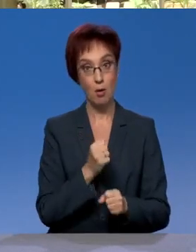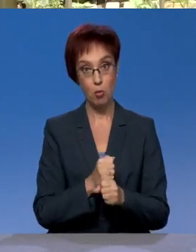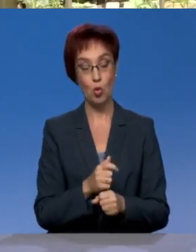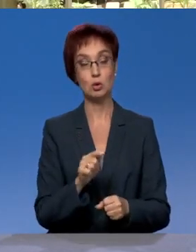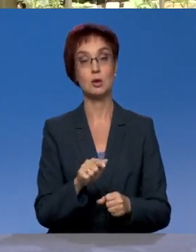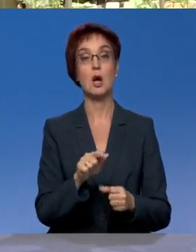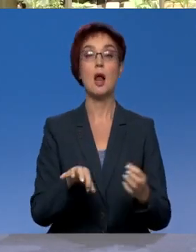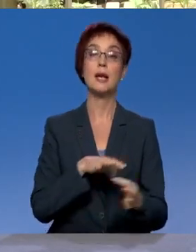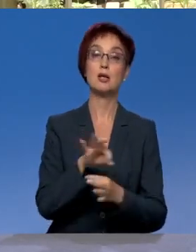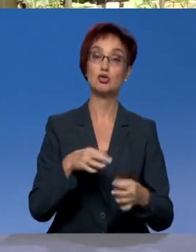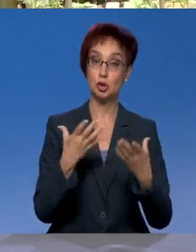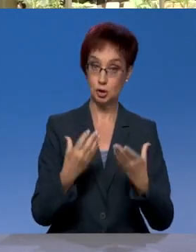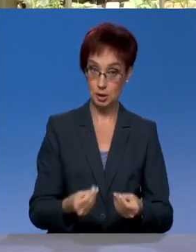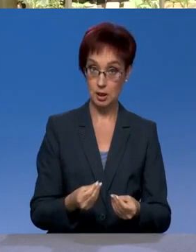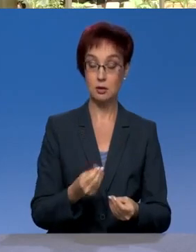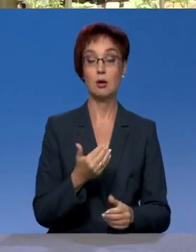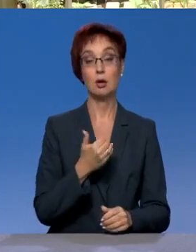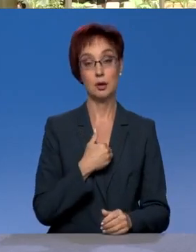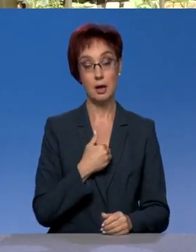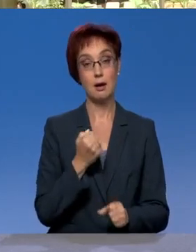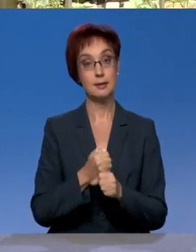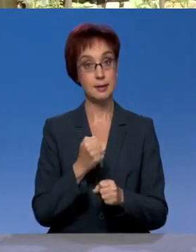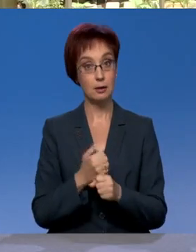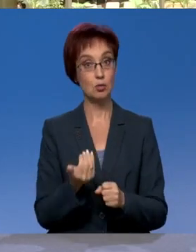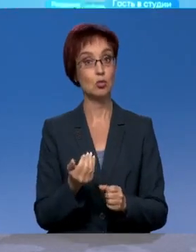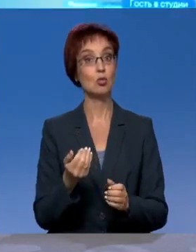выходных, я им делаю такую же ставку, иногда даже чуть больше.